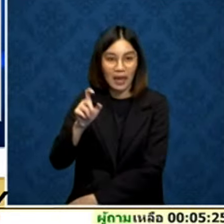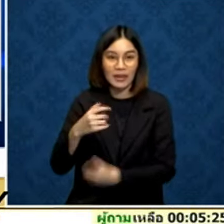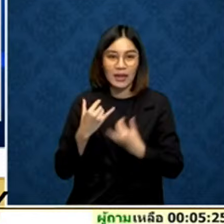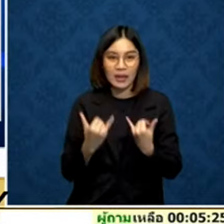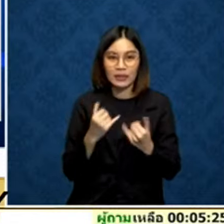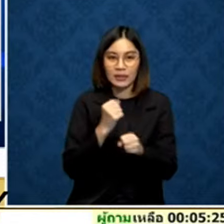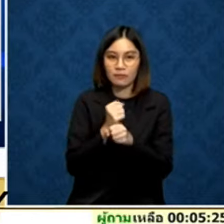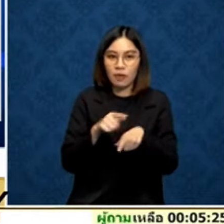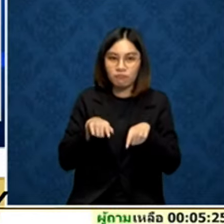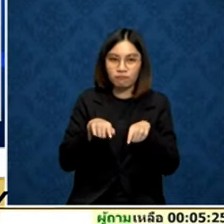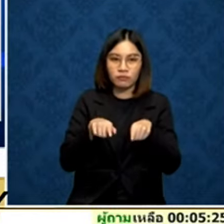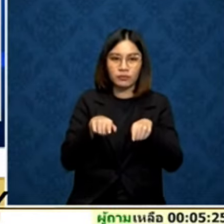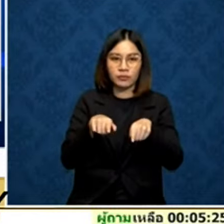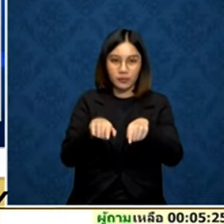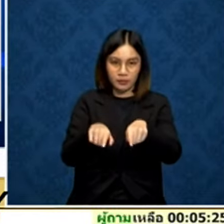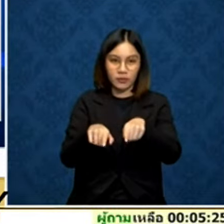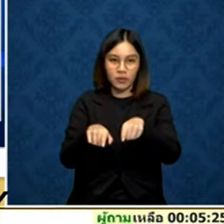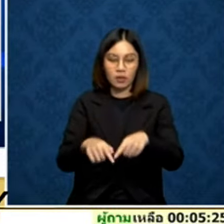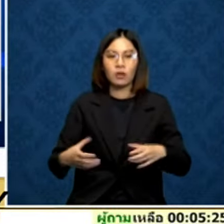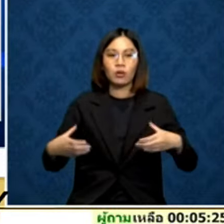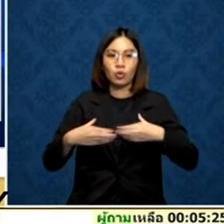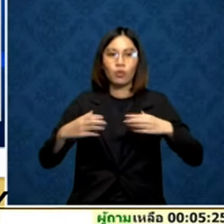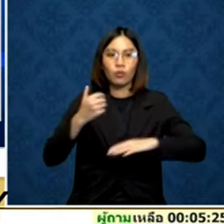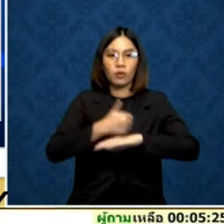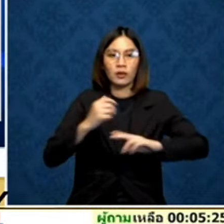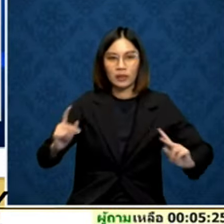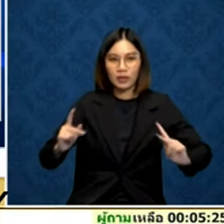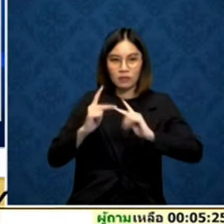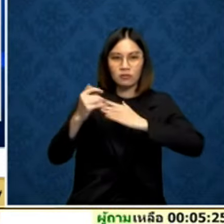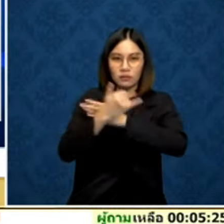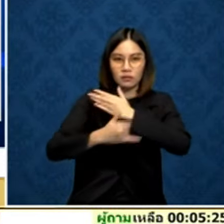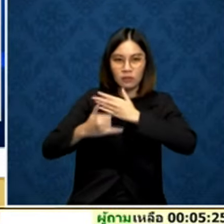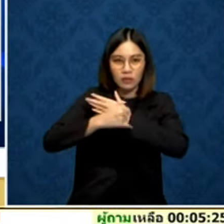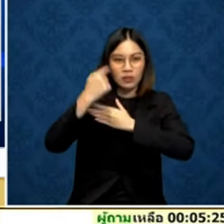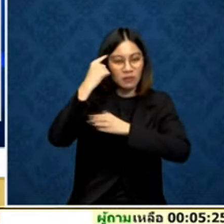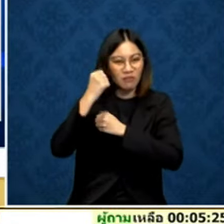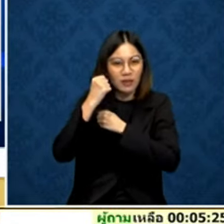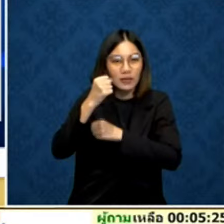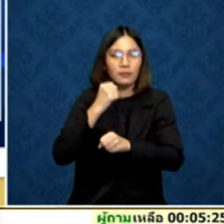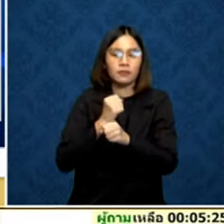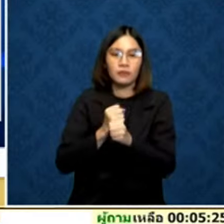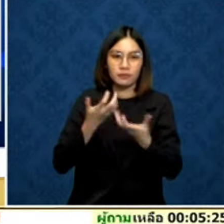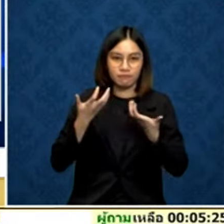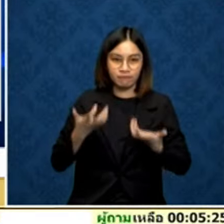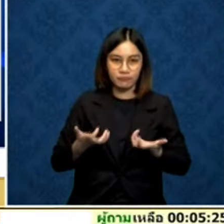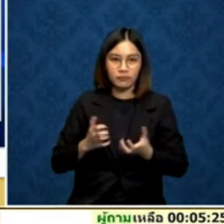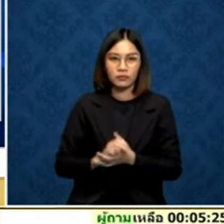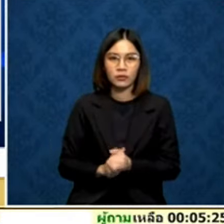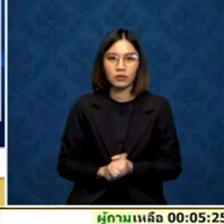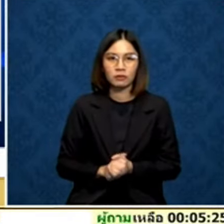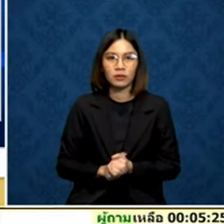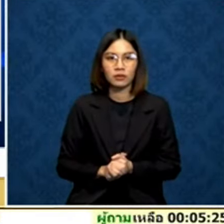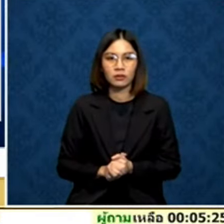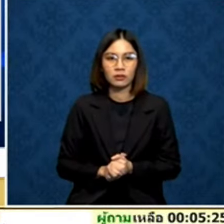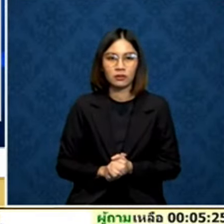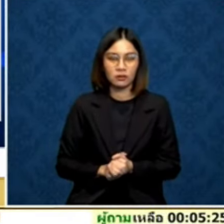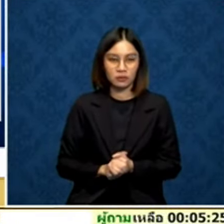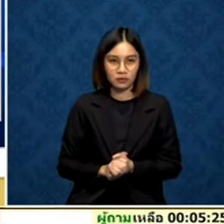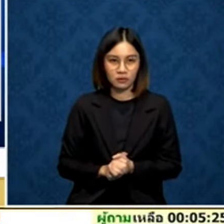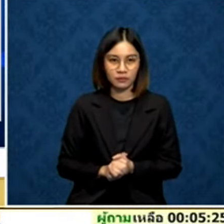ควบคู่กันไปนะครับท่านรัฐมนตรีต่างประเทศเองก็พยายามที่จะทำงานตรงนี้ให้หนักนะครับการที่ลงไปพื้นที่ต่